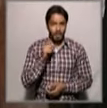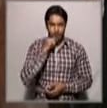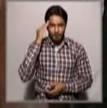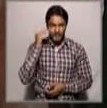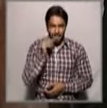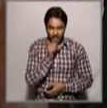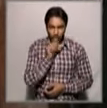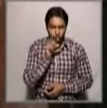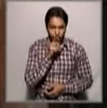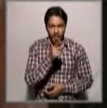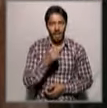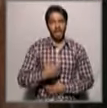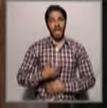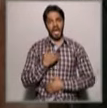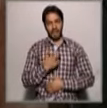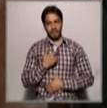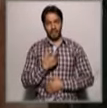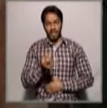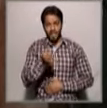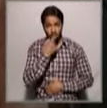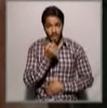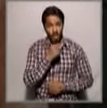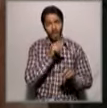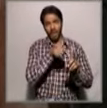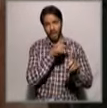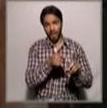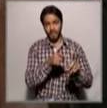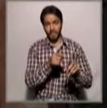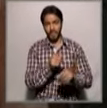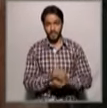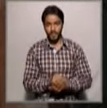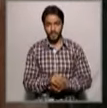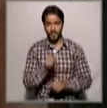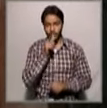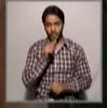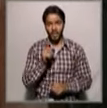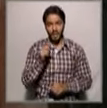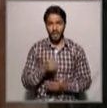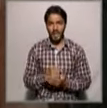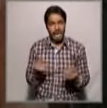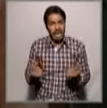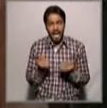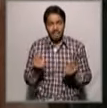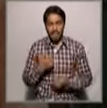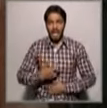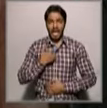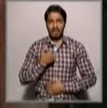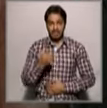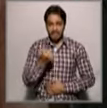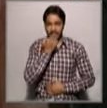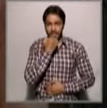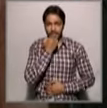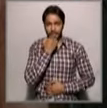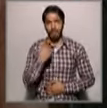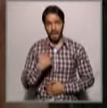بتقولي ان انت حاسه ان انت اديتيها دواء غلط يعني؟ لا هو دواء عادي، اللي هو الدواء السخونه ودواء مضاد حيوي زي اي دواء بديه لها للزورها،